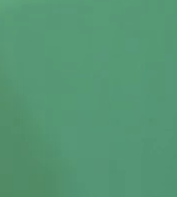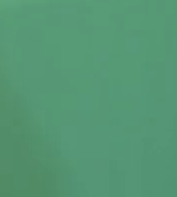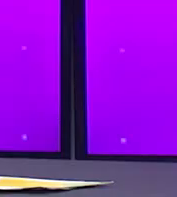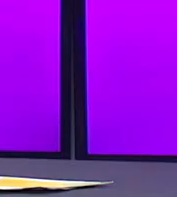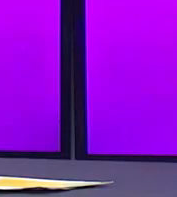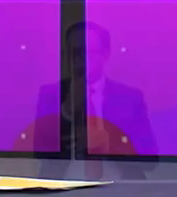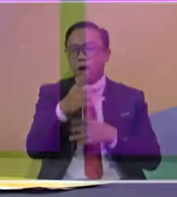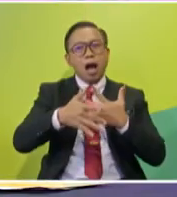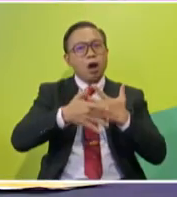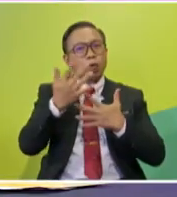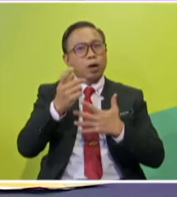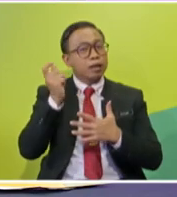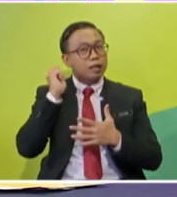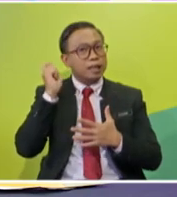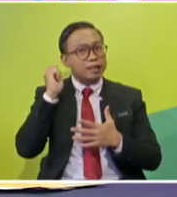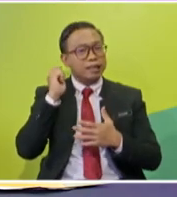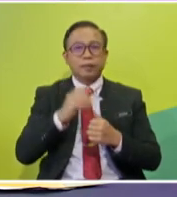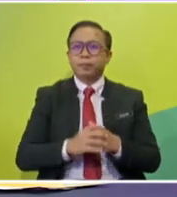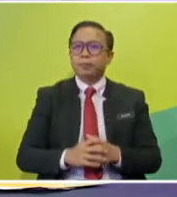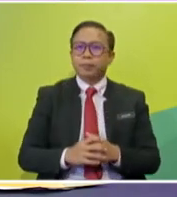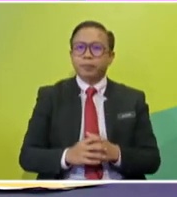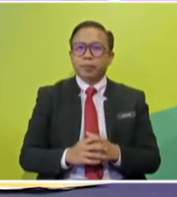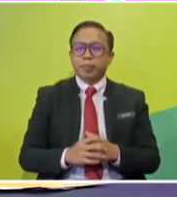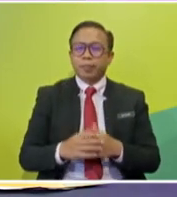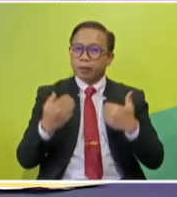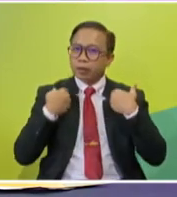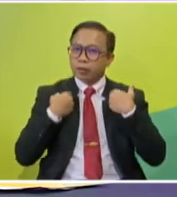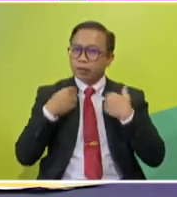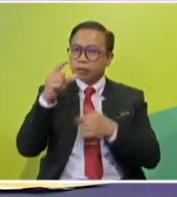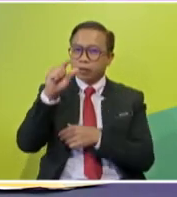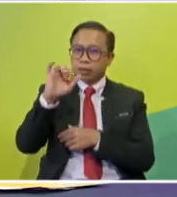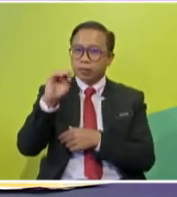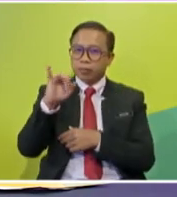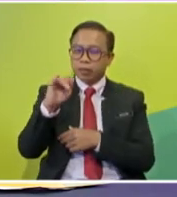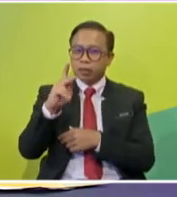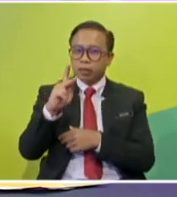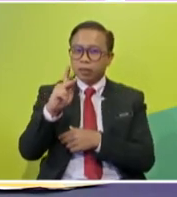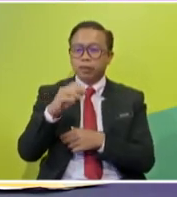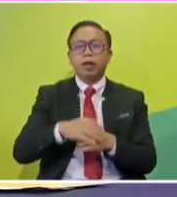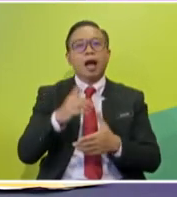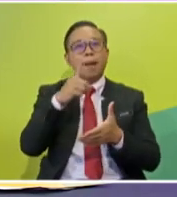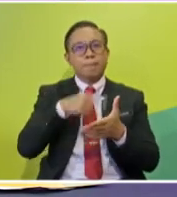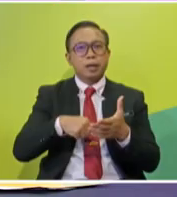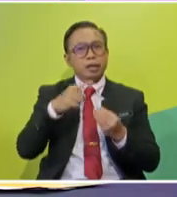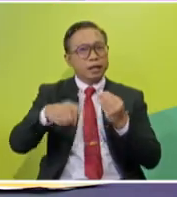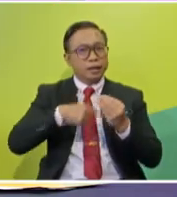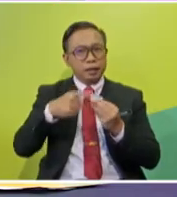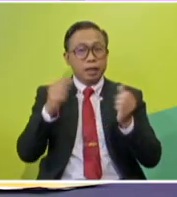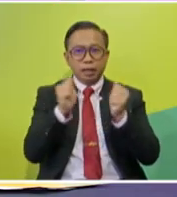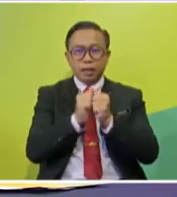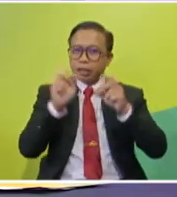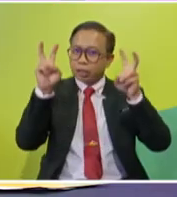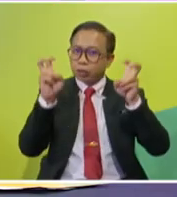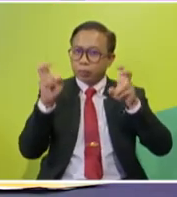saksikan di awal siaran tadi ada gini dia nggak tahu juga apa kaitan gimmick dengan